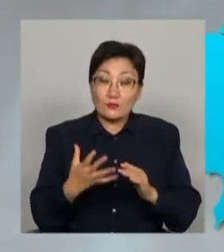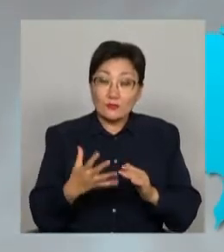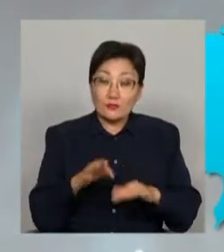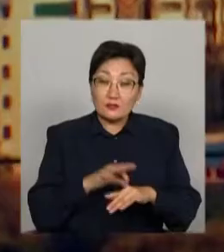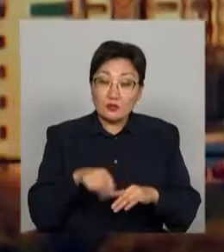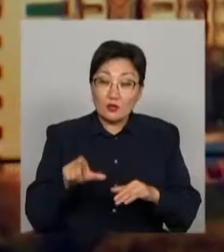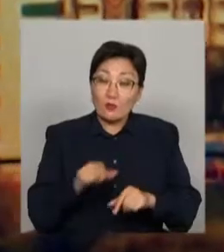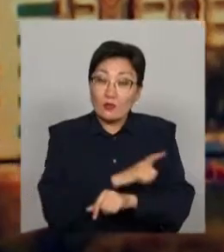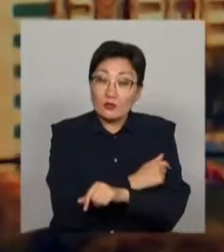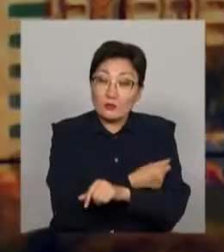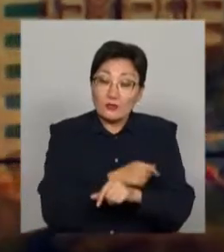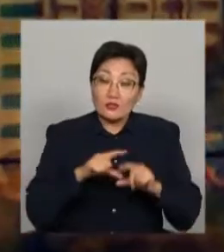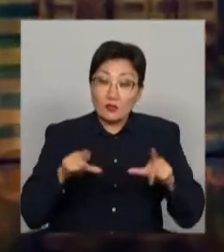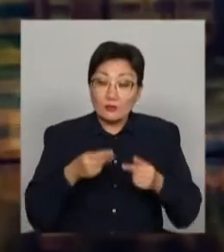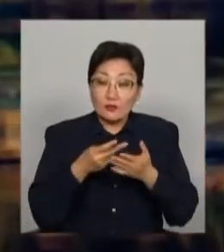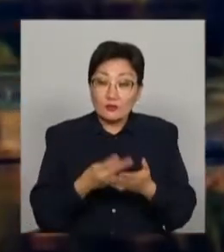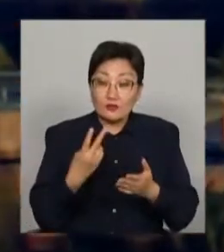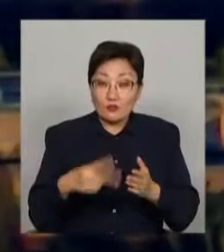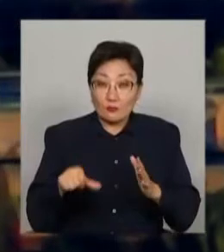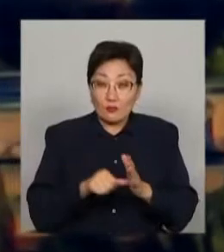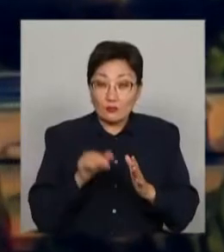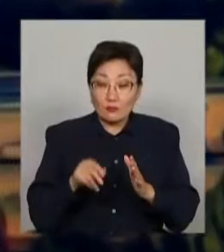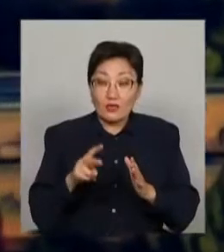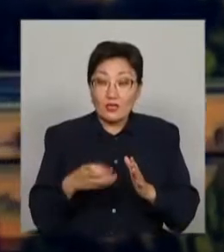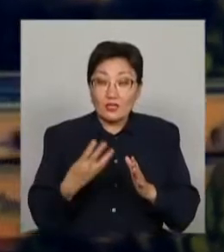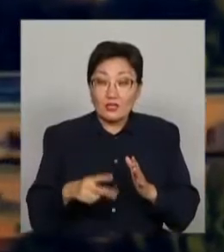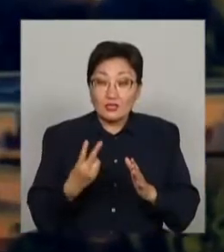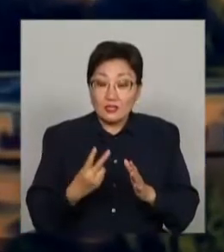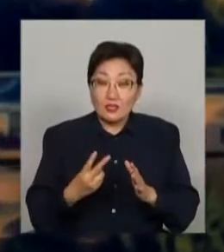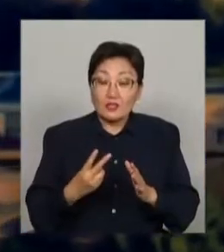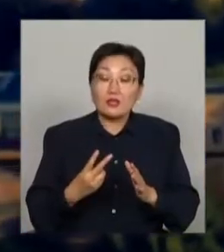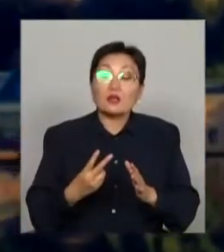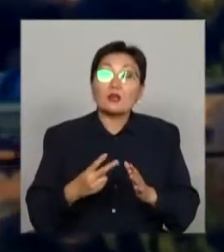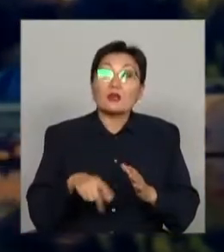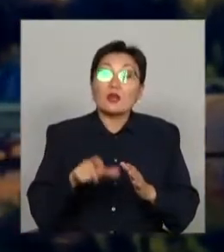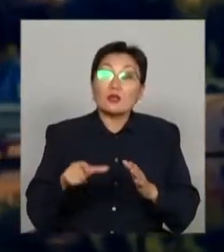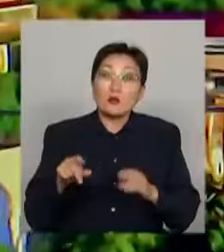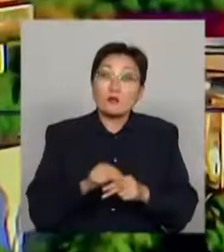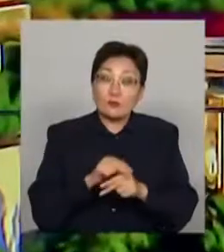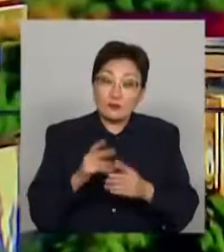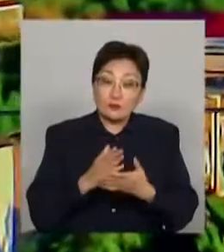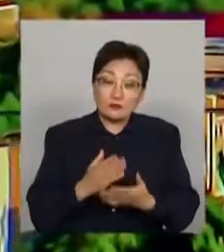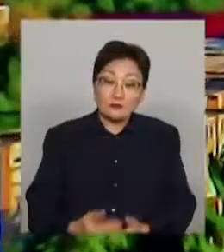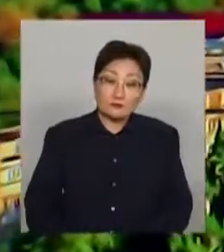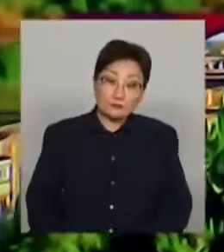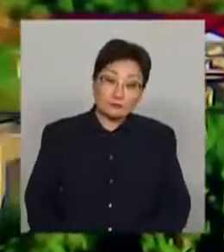науқас стационарда, ал 26242 науқас амбулаториялық деңгейде ем қабылдауда.